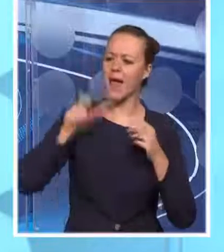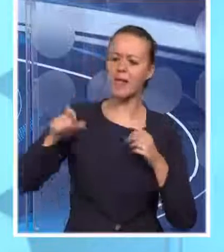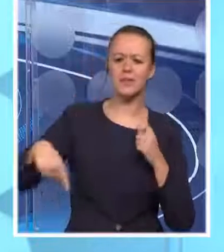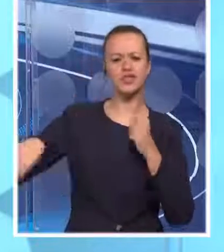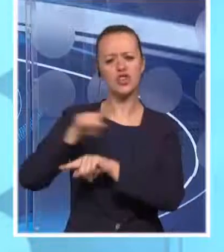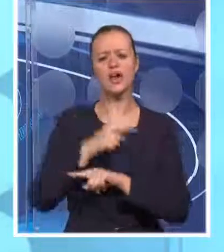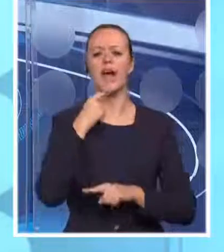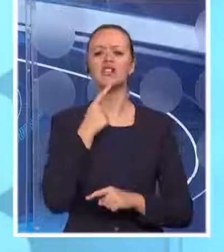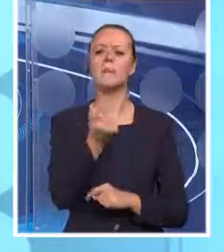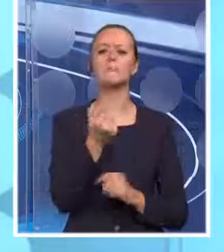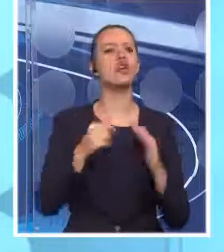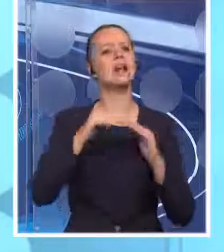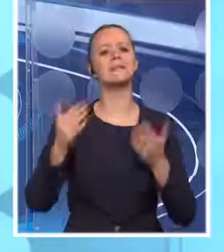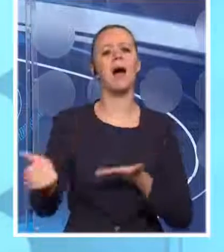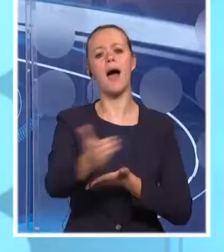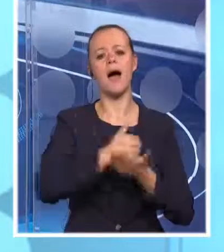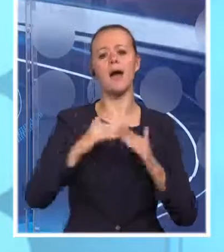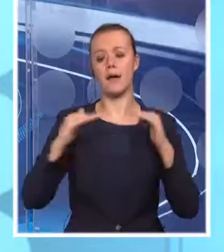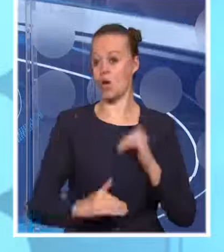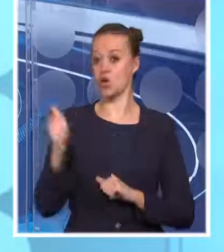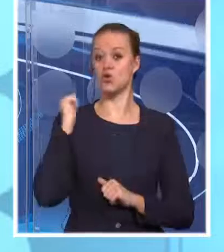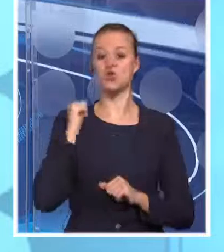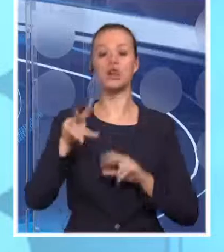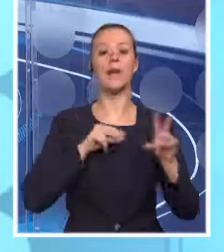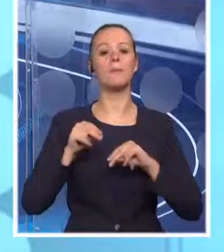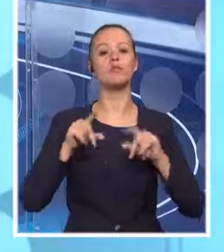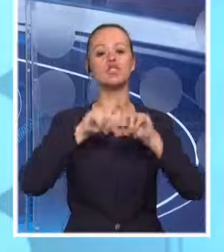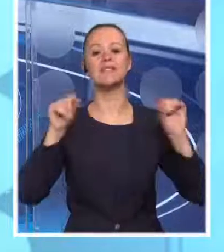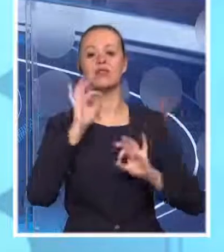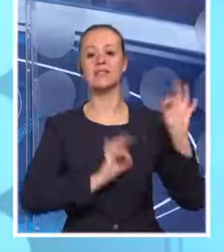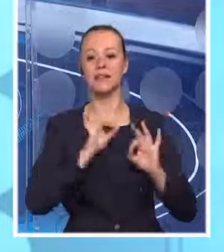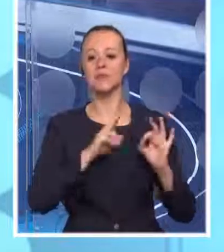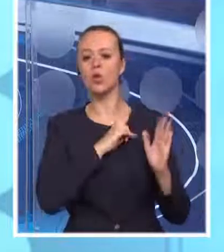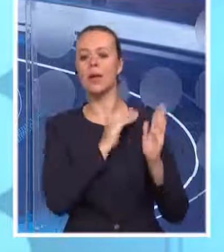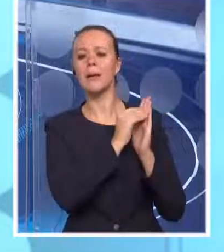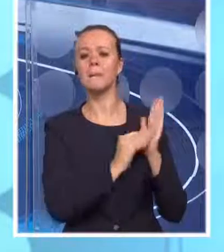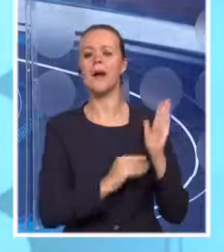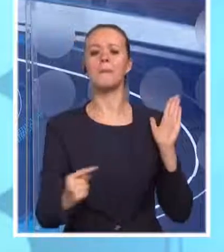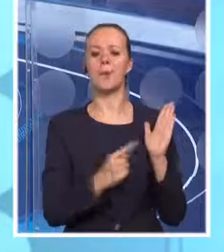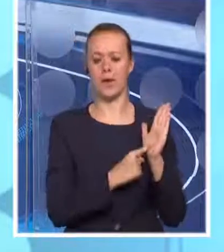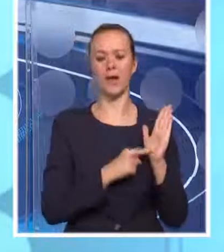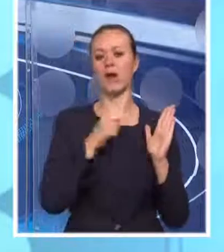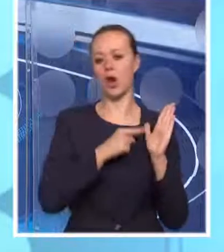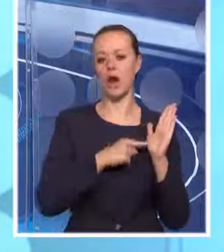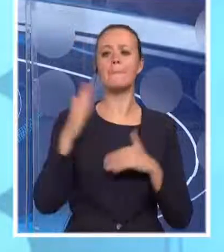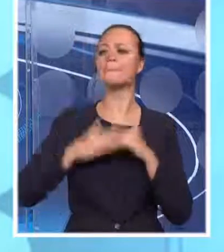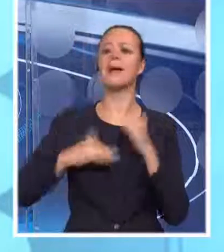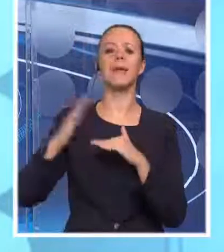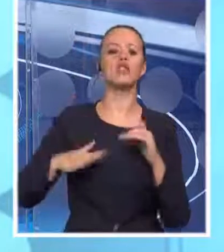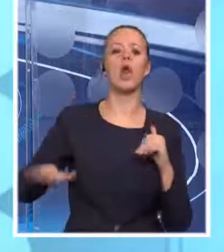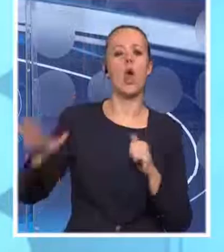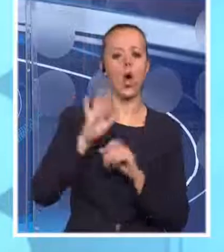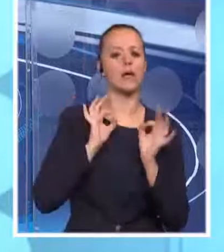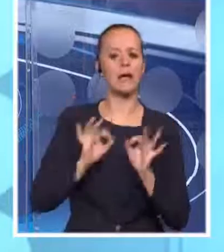rod pšenice podbacio. Evo, juče Republički zavod za statistiku izašao sa podacima koji rade po Eurostat metodologiji. Ne rade po